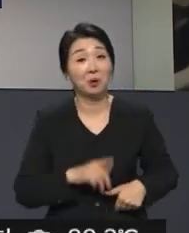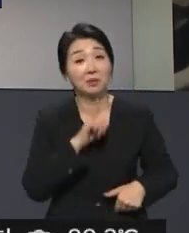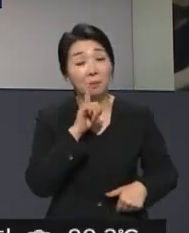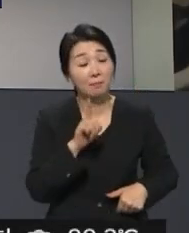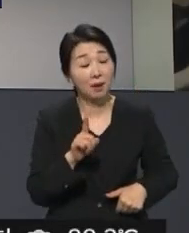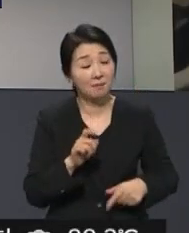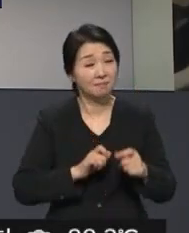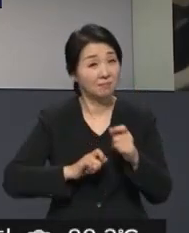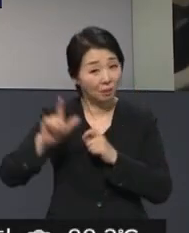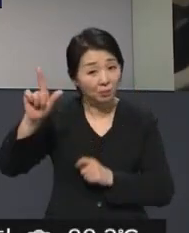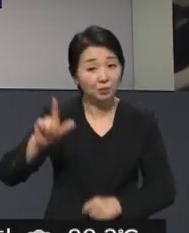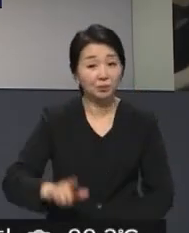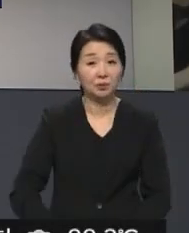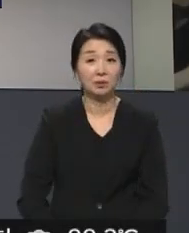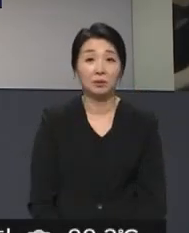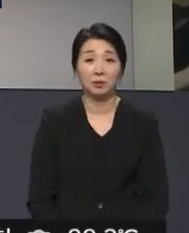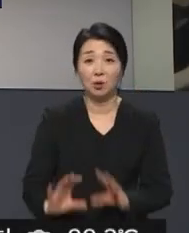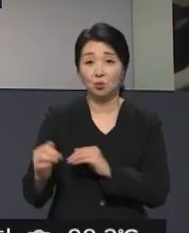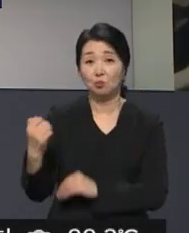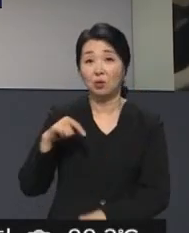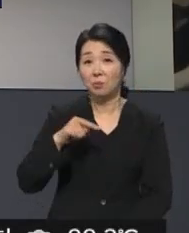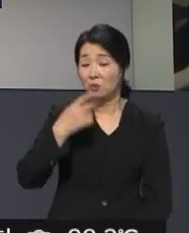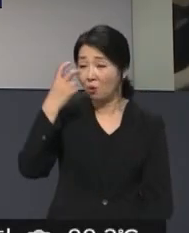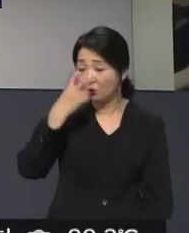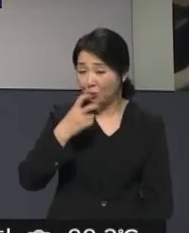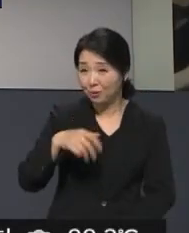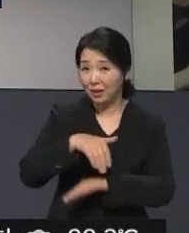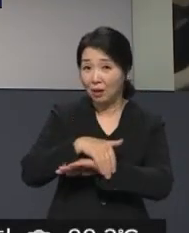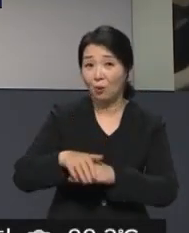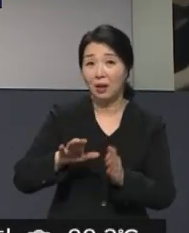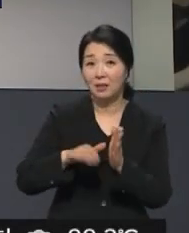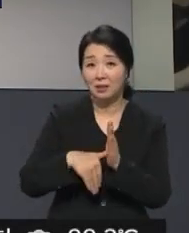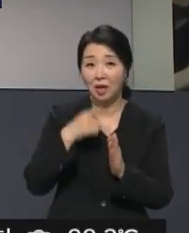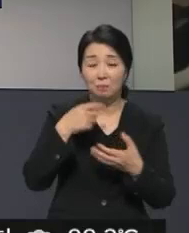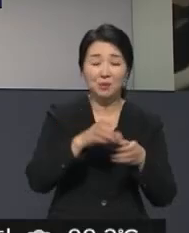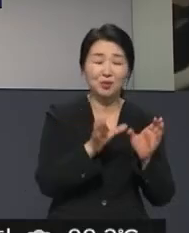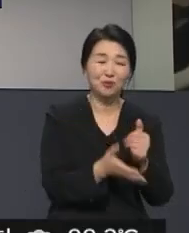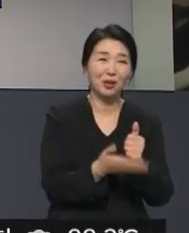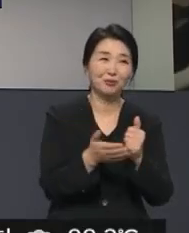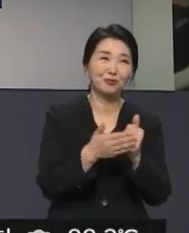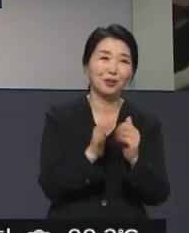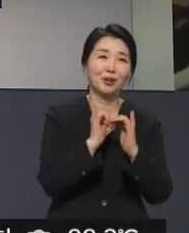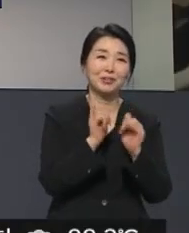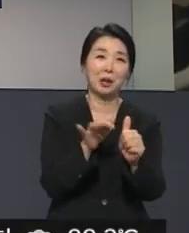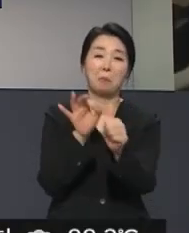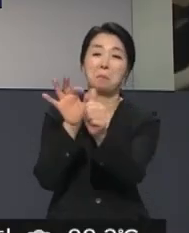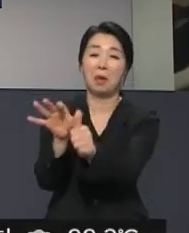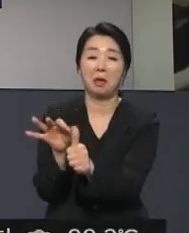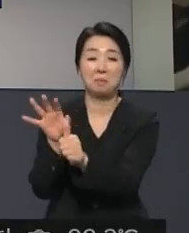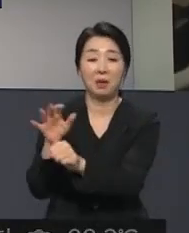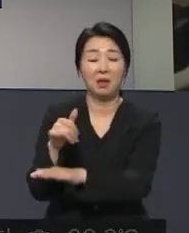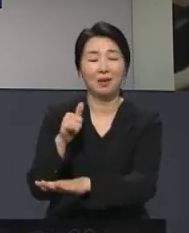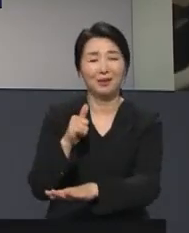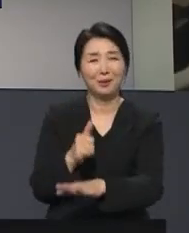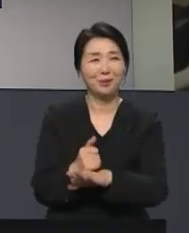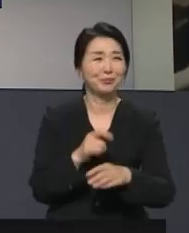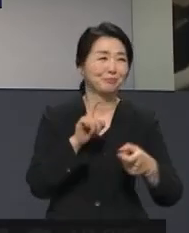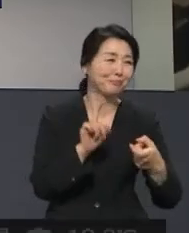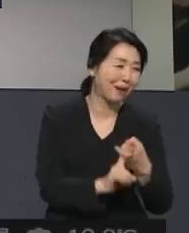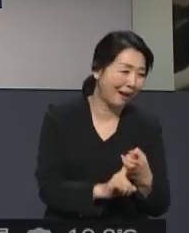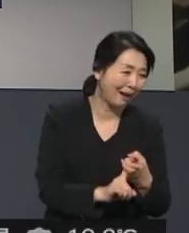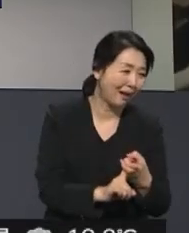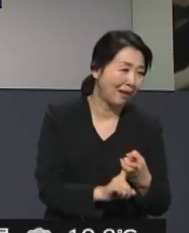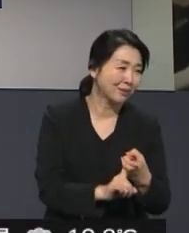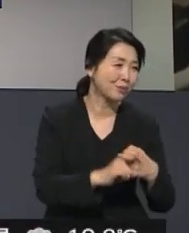의견이 더 많아진 겁니다. 국민의힘은 이거 조사 설계 과정에 민주당 추천 인사가 많아서 편향된 거 아니냐, 이런